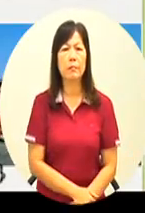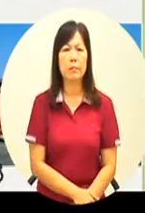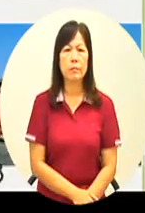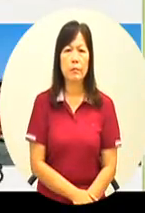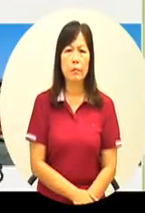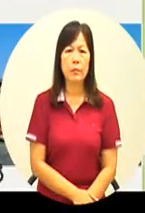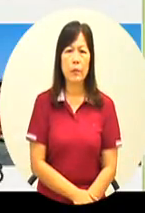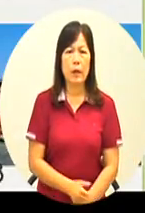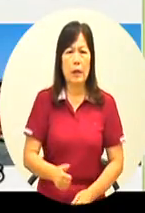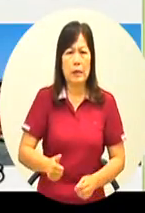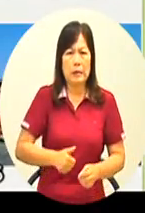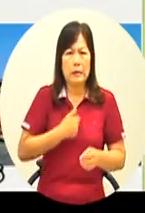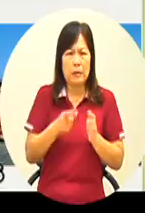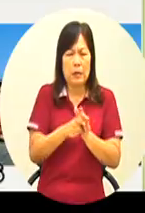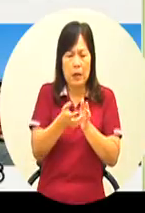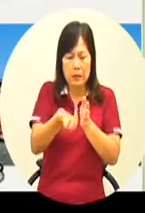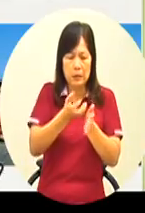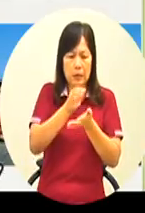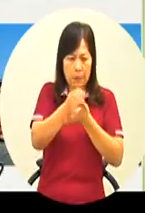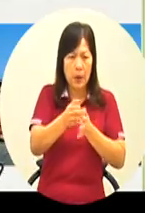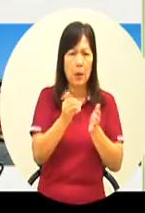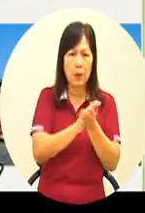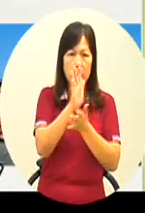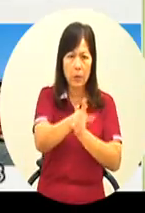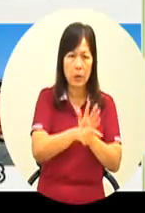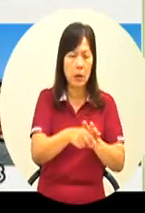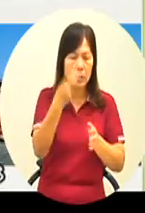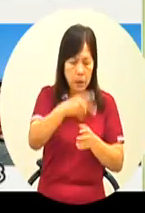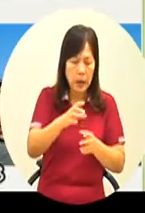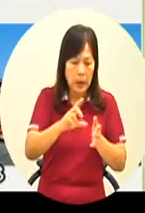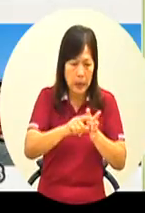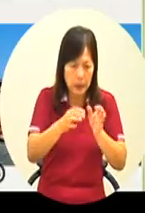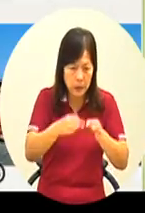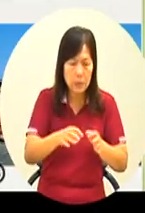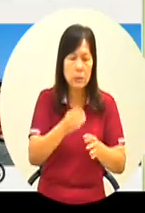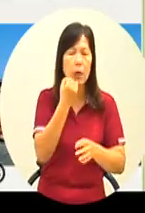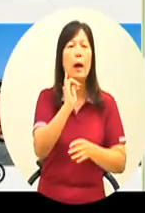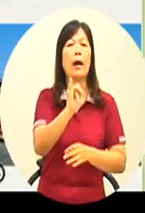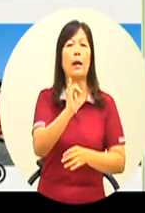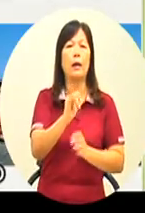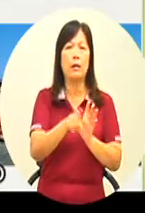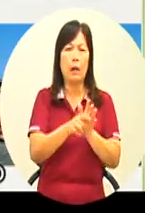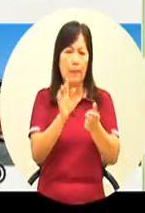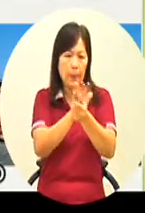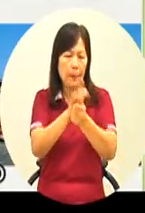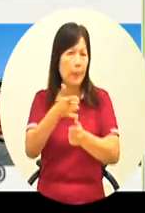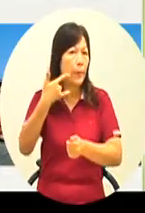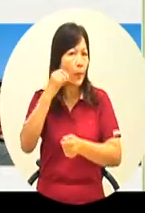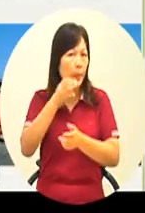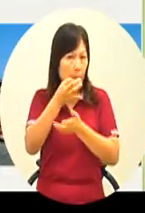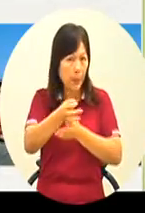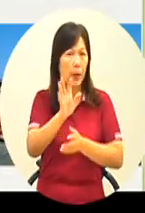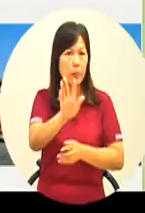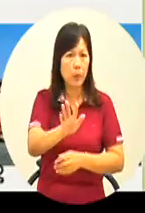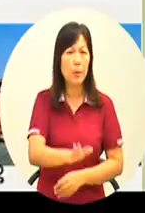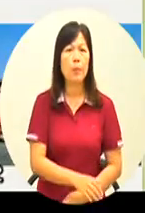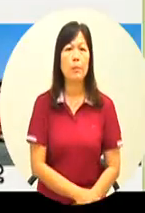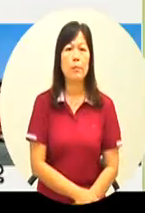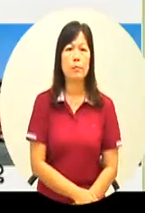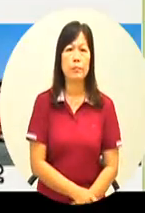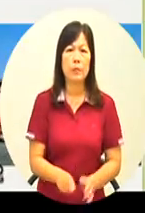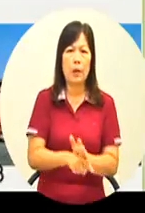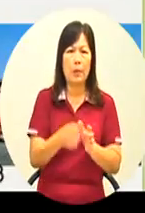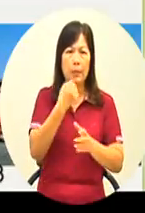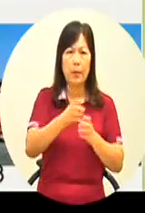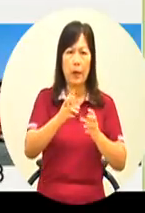这个属性都买起来嘛，恁来要用的有啦，啥有的无是退市就买啦哈。殡葬处的这个管理公墓区的对不对吼？26、28的老古塔